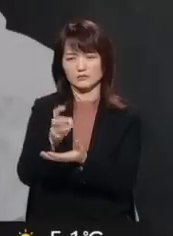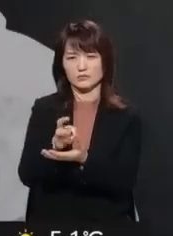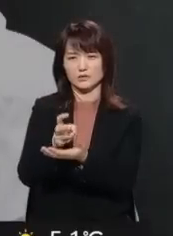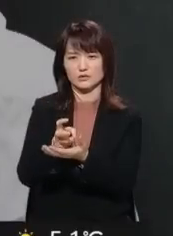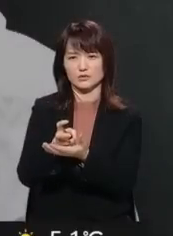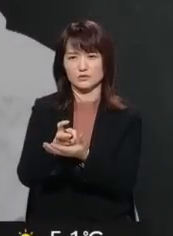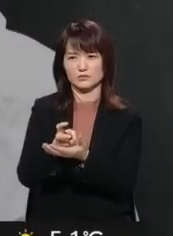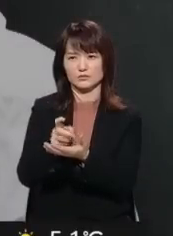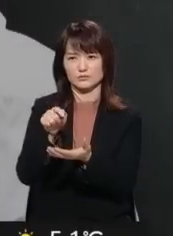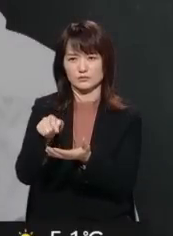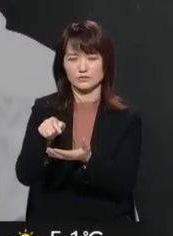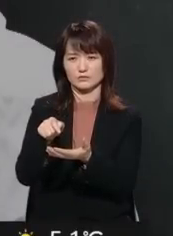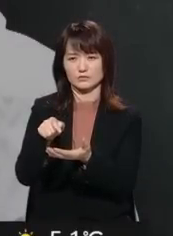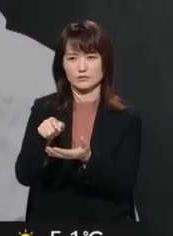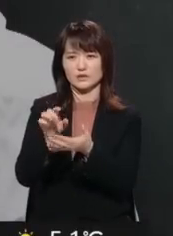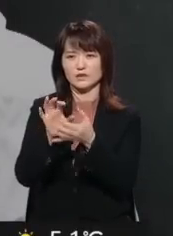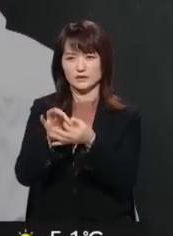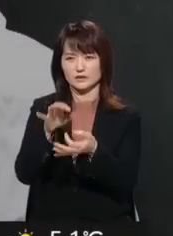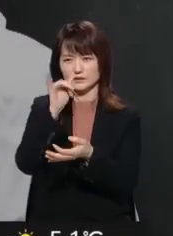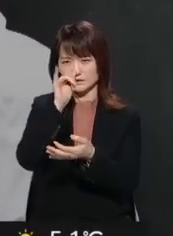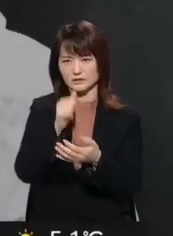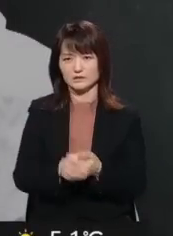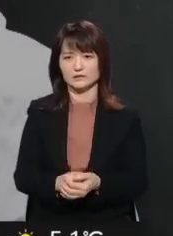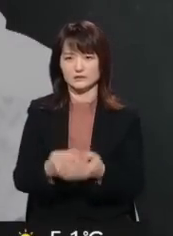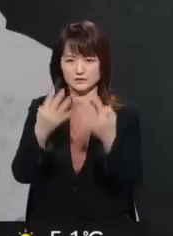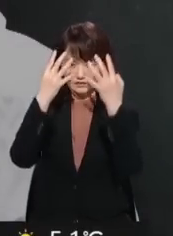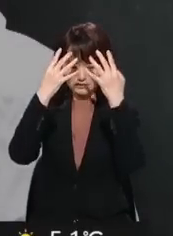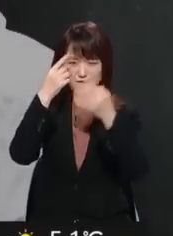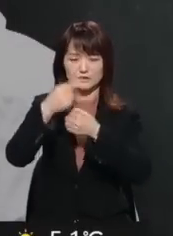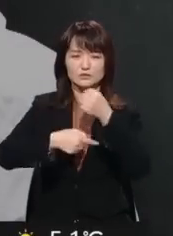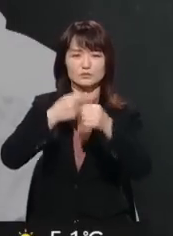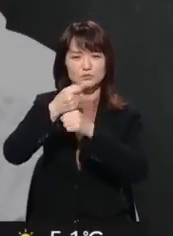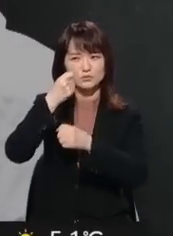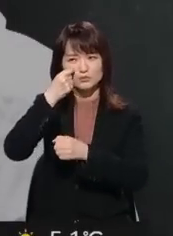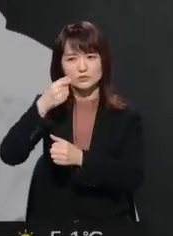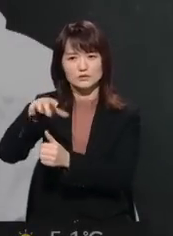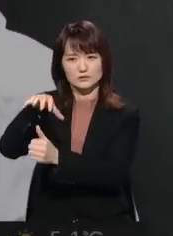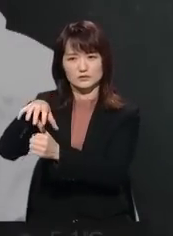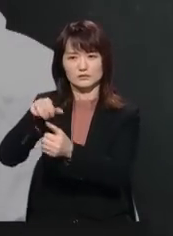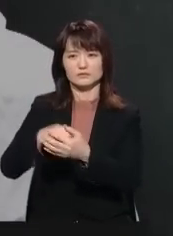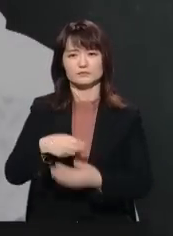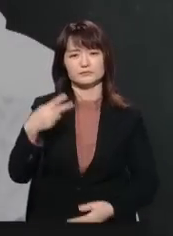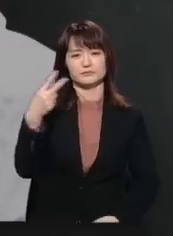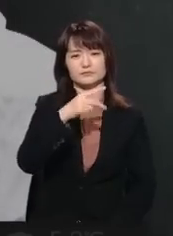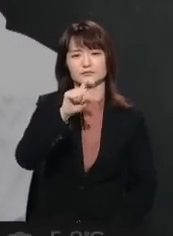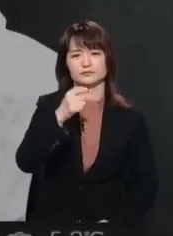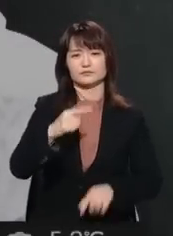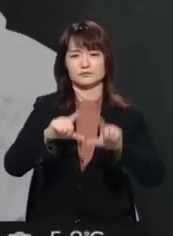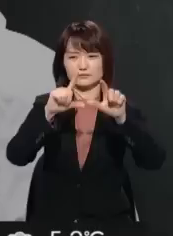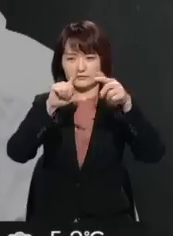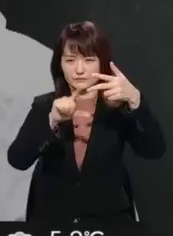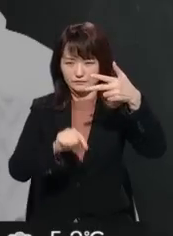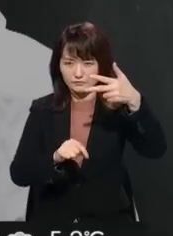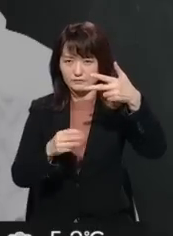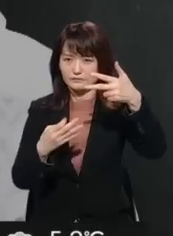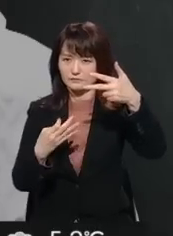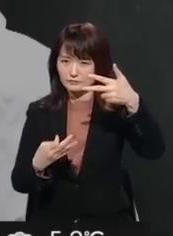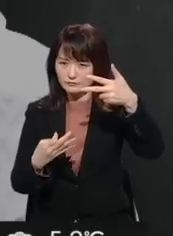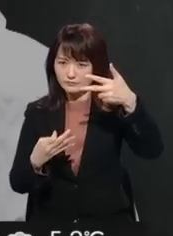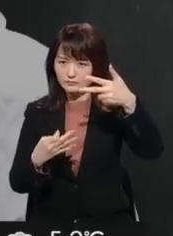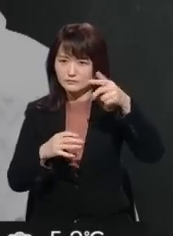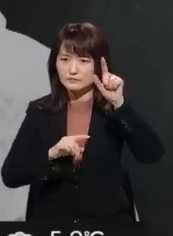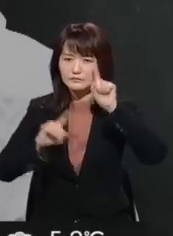해당이 돼 가지고 1년 6개월이 징역을 사고 나왔고요 2016년 7월 14일 날 또 상해죄로